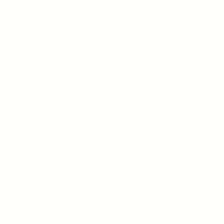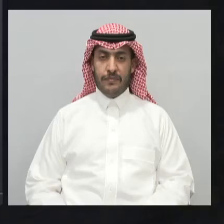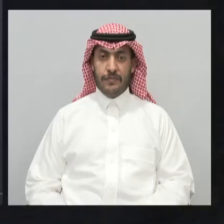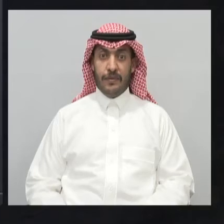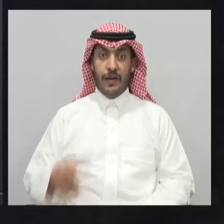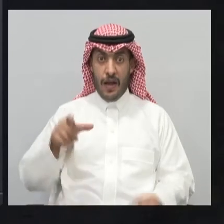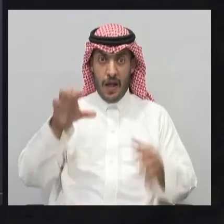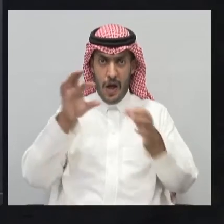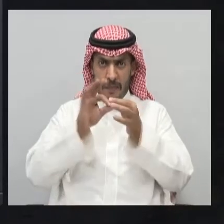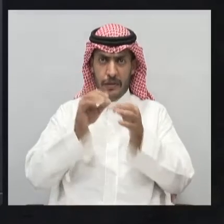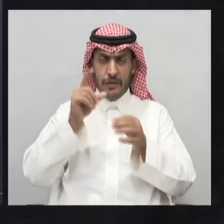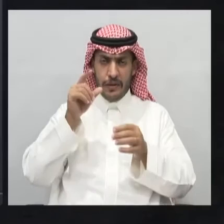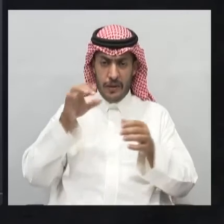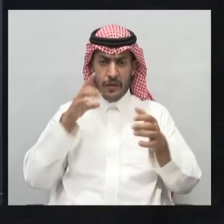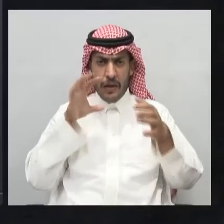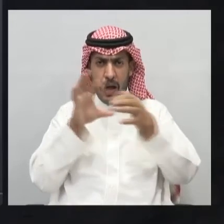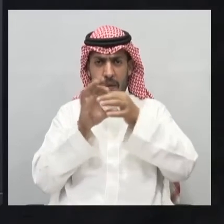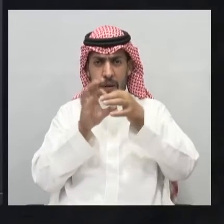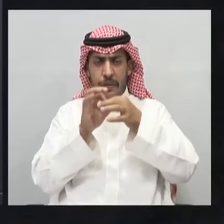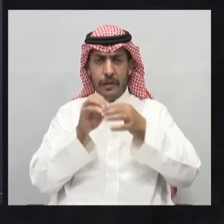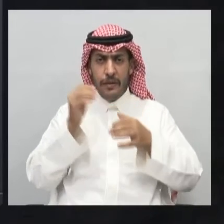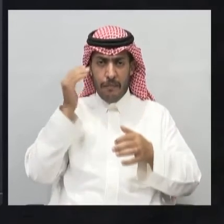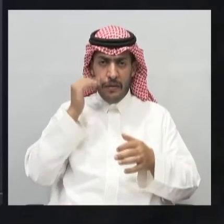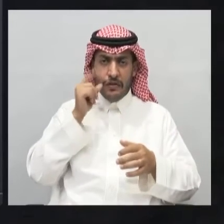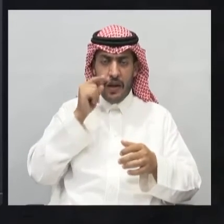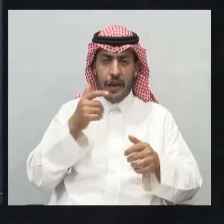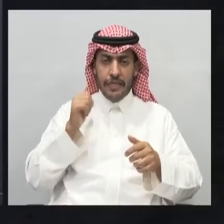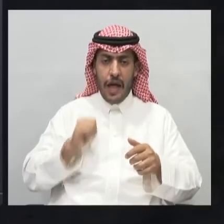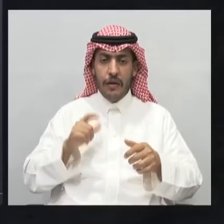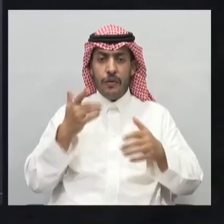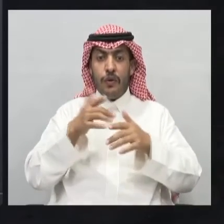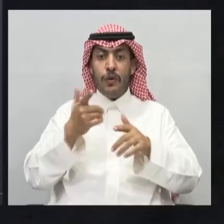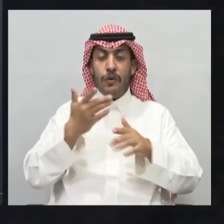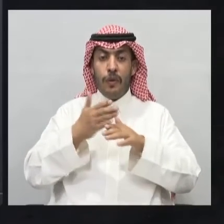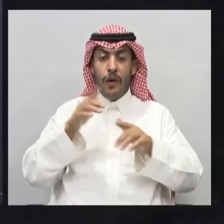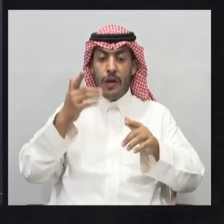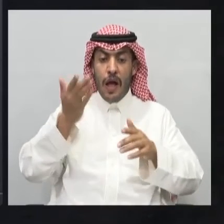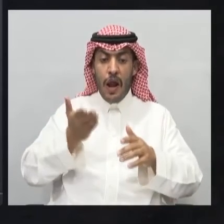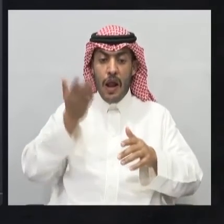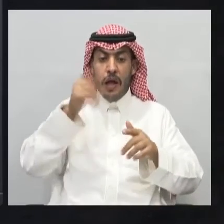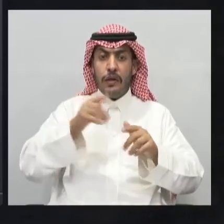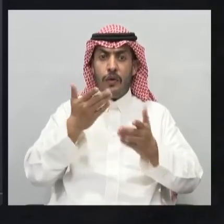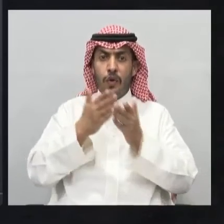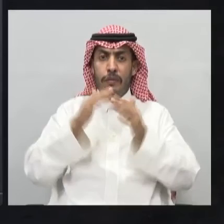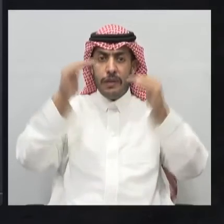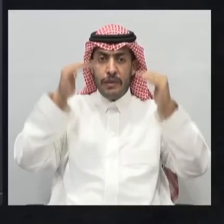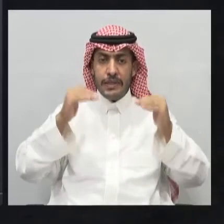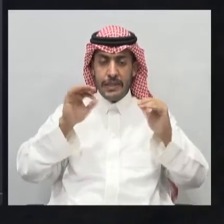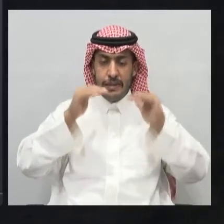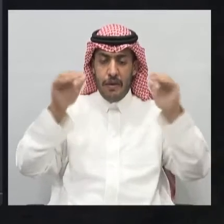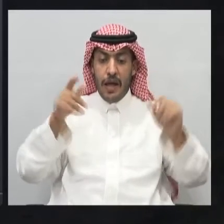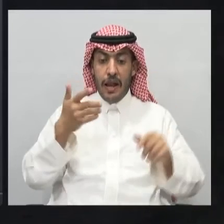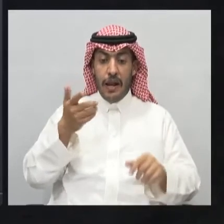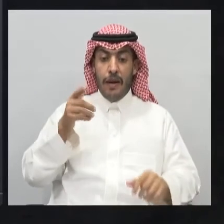اذا اربط واربطي بين الانبياء على عليهم السلام والكتب السماويه التي انزلت عليهم النبي موسى عليه